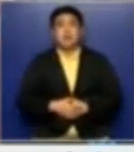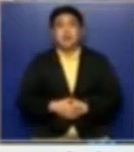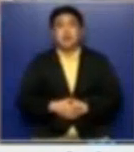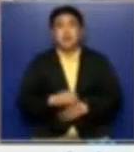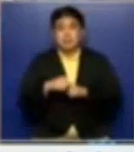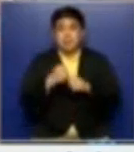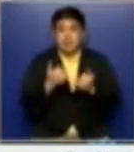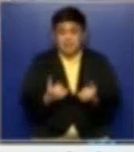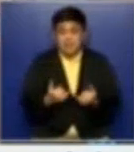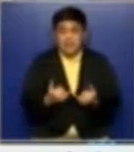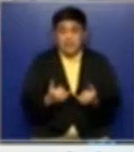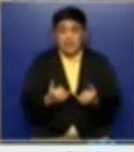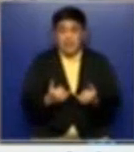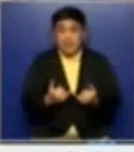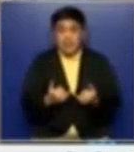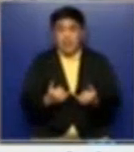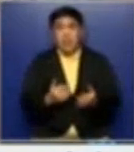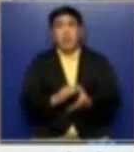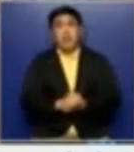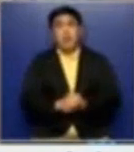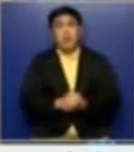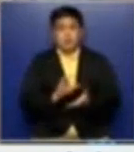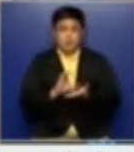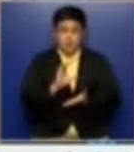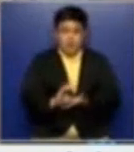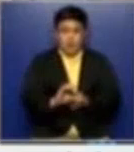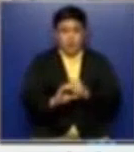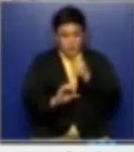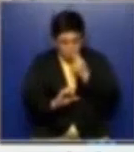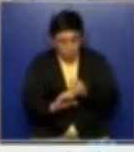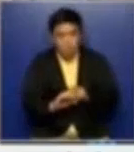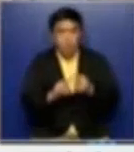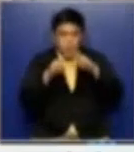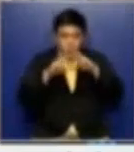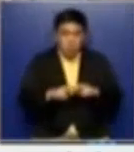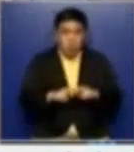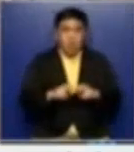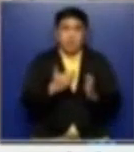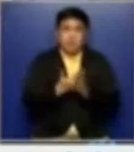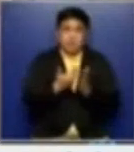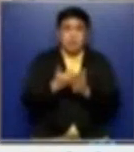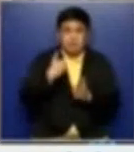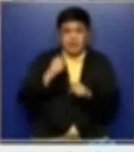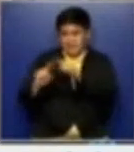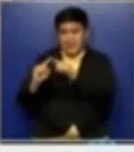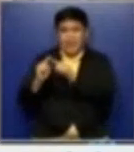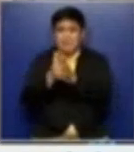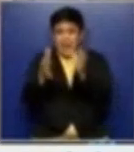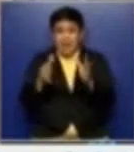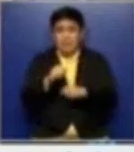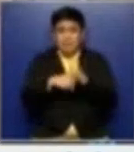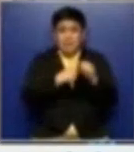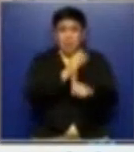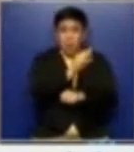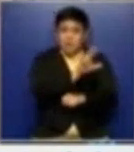ปีนี้นี่พองบประมาณมันเป็นอย่างนี้ท่านยังมีงบประมาณอีกเยอะนะปี63ยังไม่